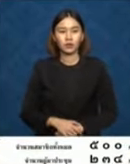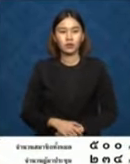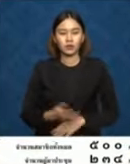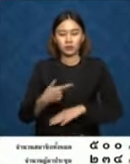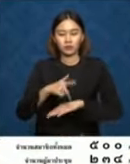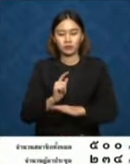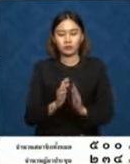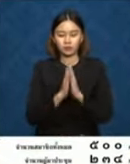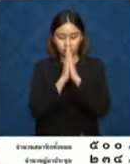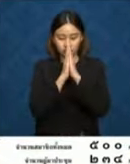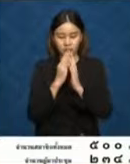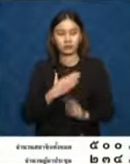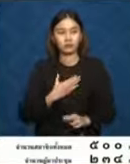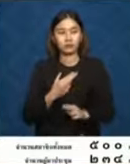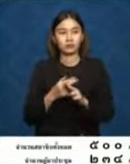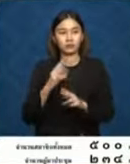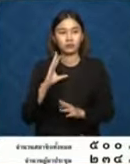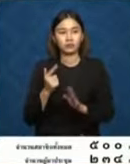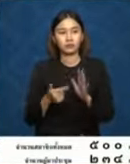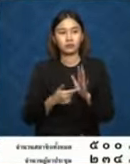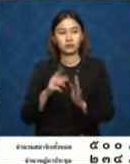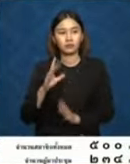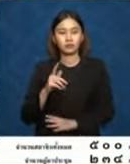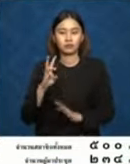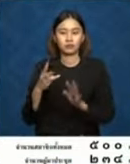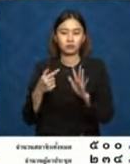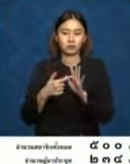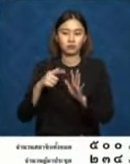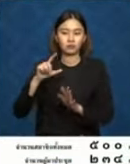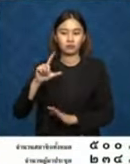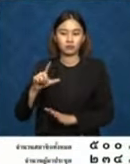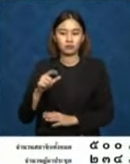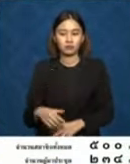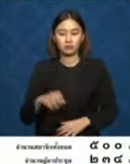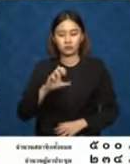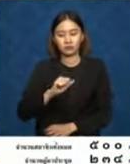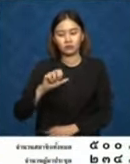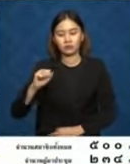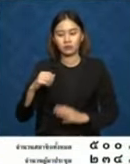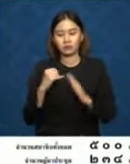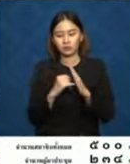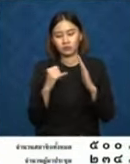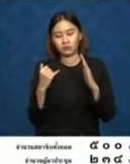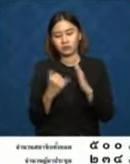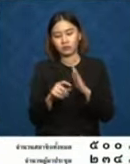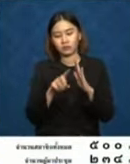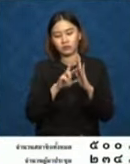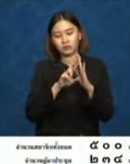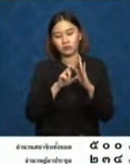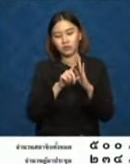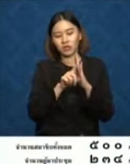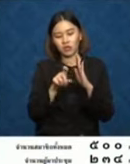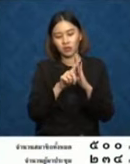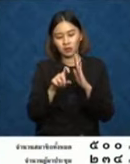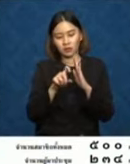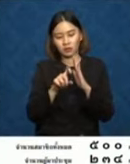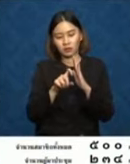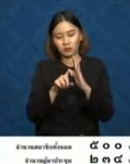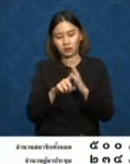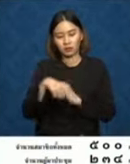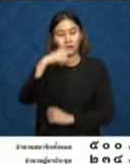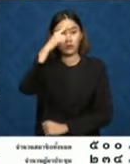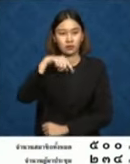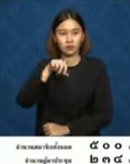ราบเรียนท่านประธานที่เคารพกับผมนายชัชวานแพทย์ยาไทยสมาชิกสภาผู้แทนราษฎรจังหวัด101เขต7พรรคไทยสร้าง